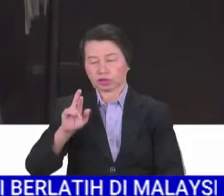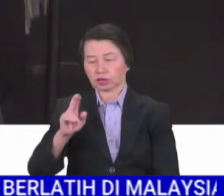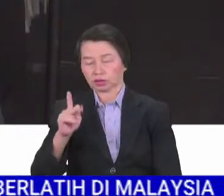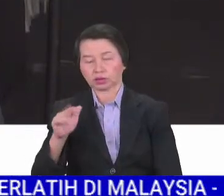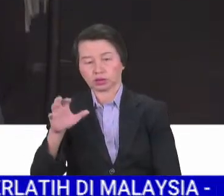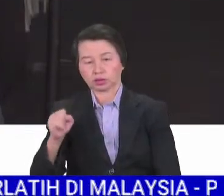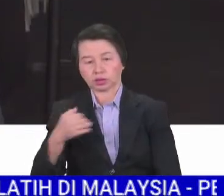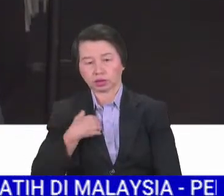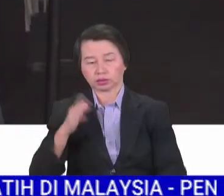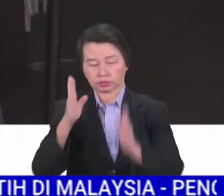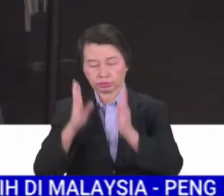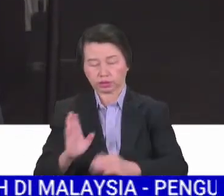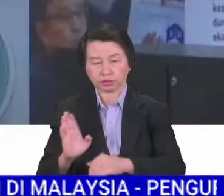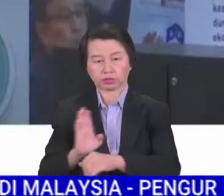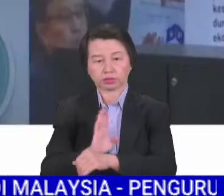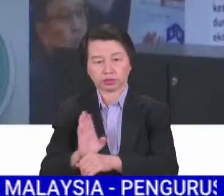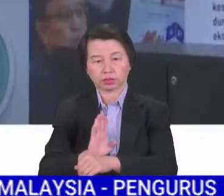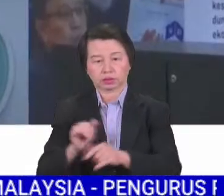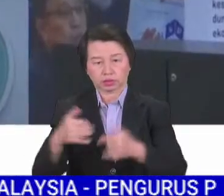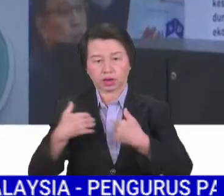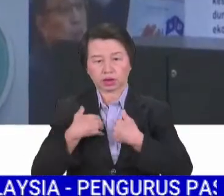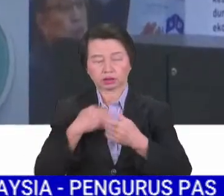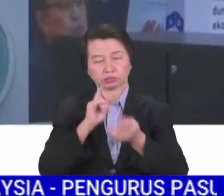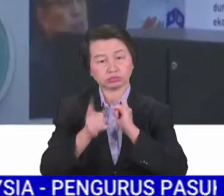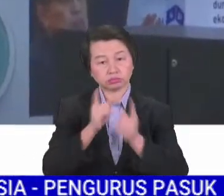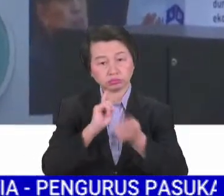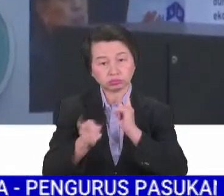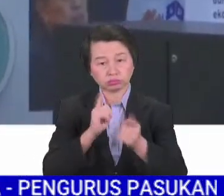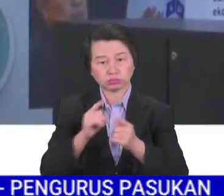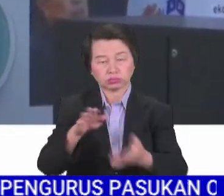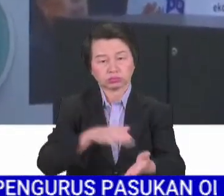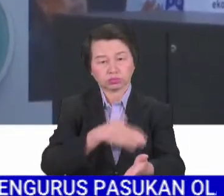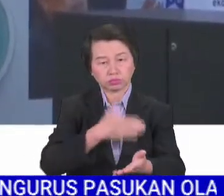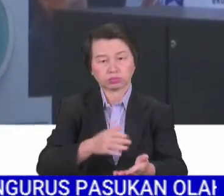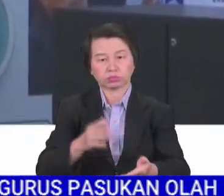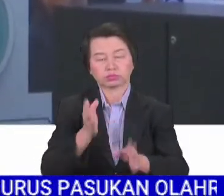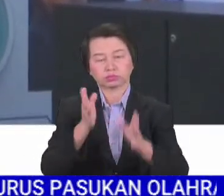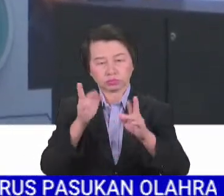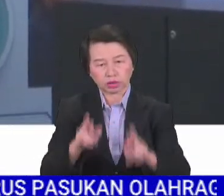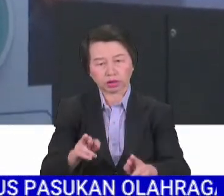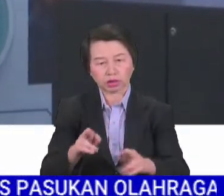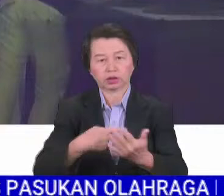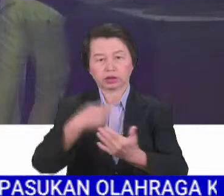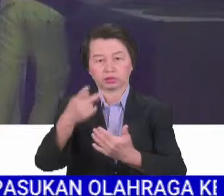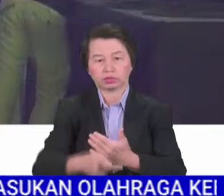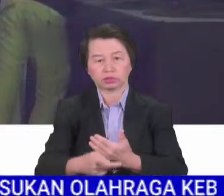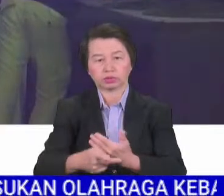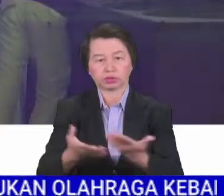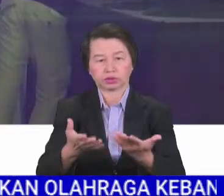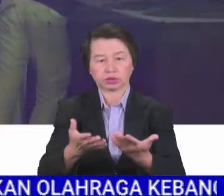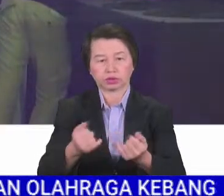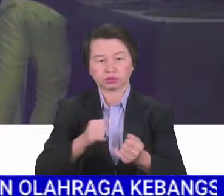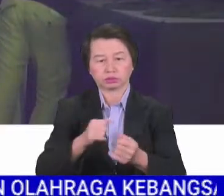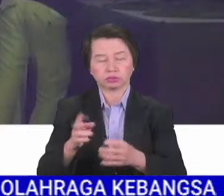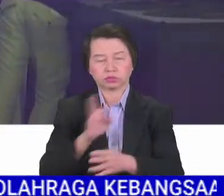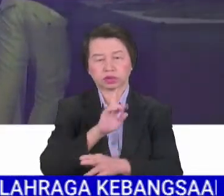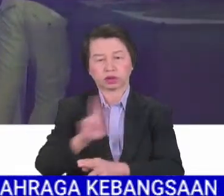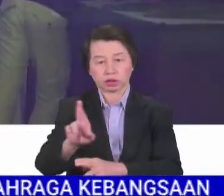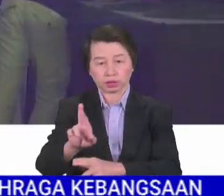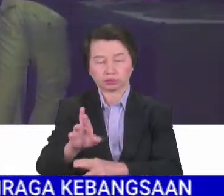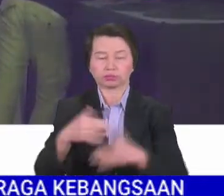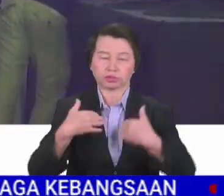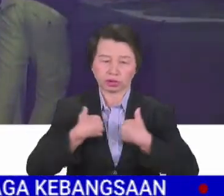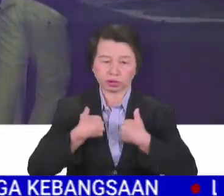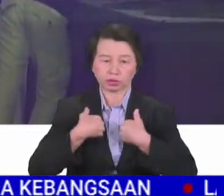program peranan perniagaan, terdapat juga bual bicara seperti konsert, kuliah rakyat serta program berbentuk kerohanian.